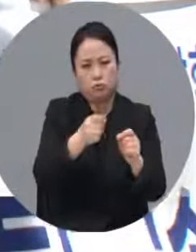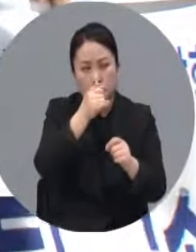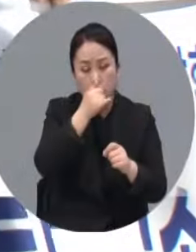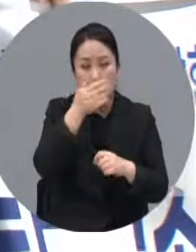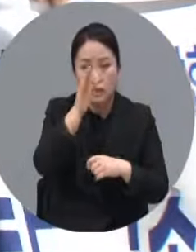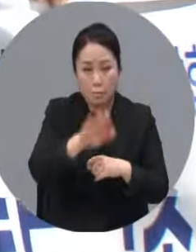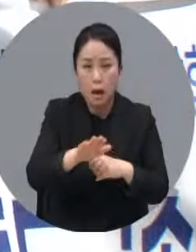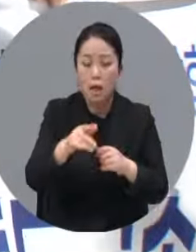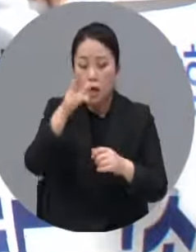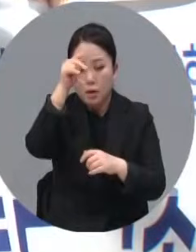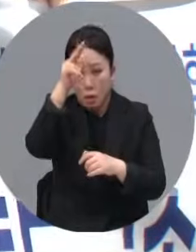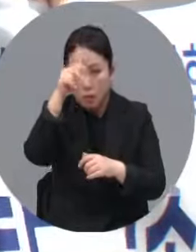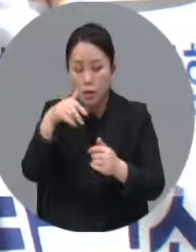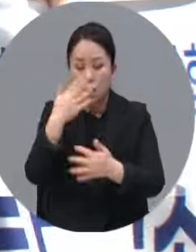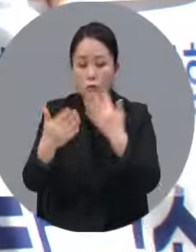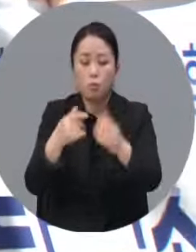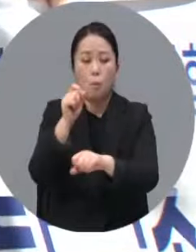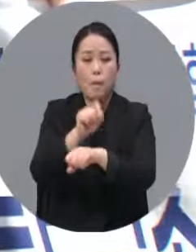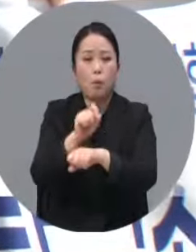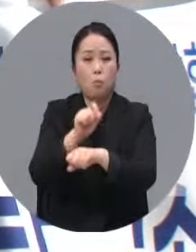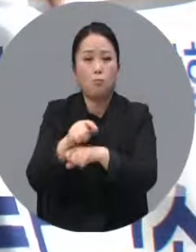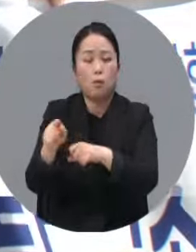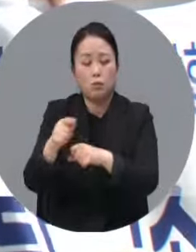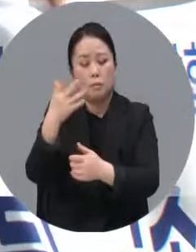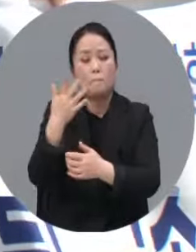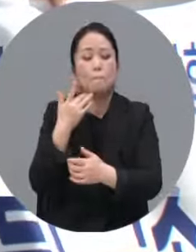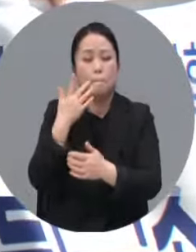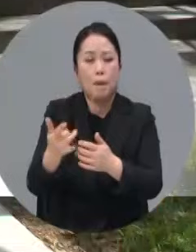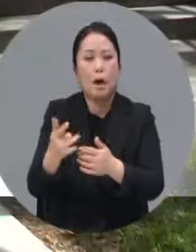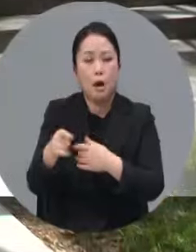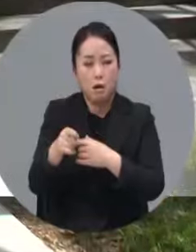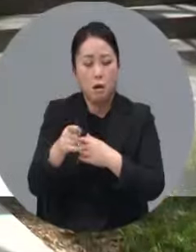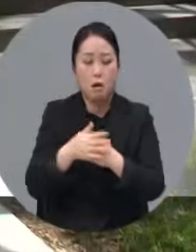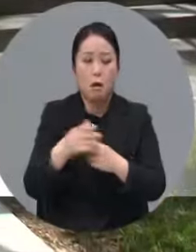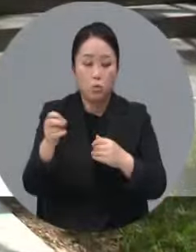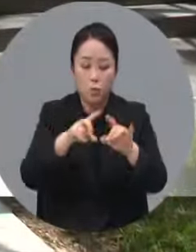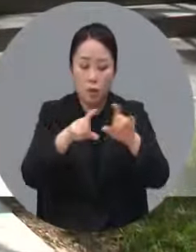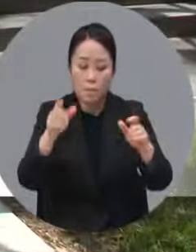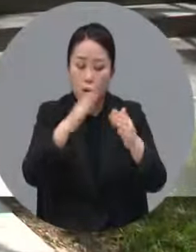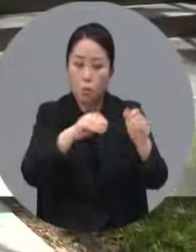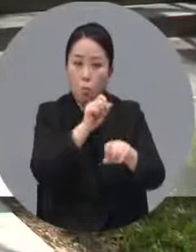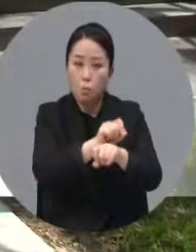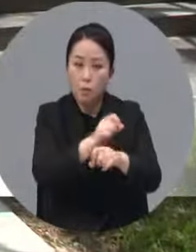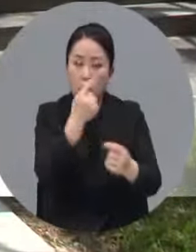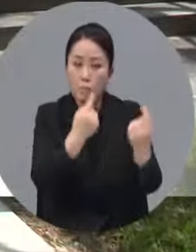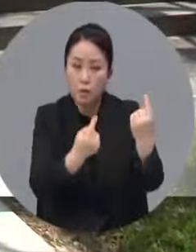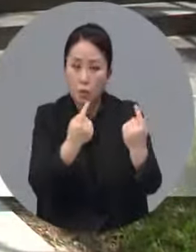소방 공무원은 대상에서 빠졌다고 비판했습니다. 또 일반직 공무원에 비해